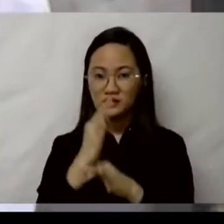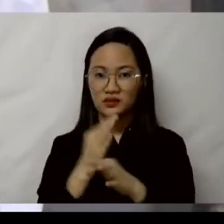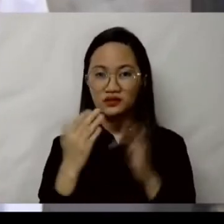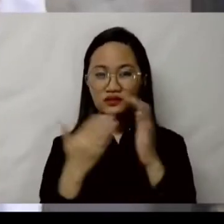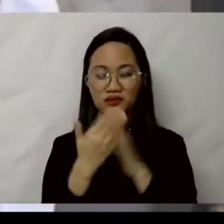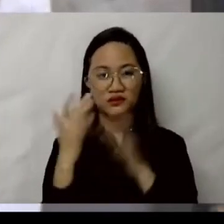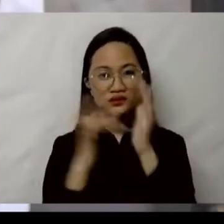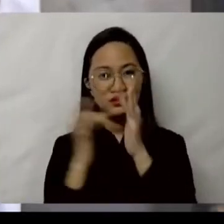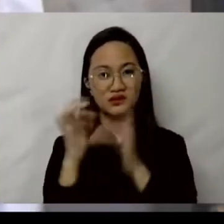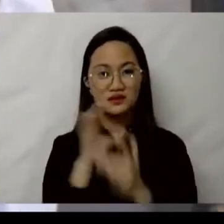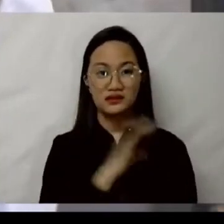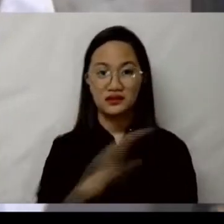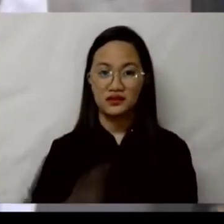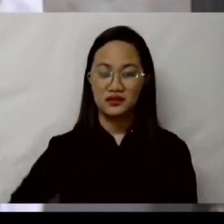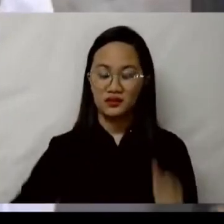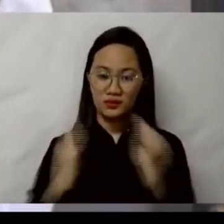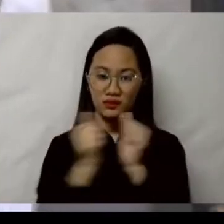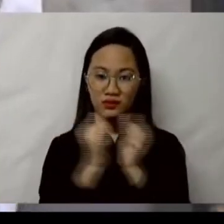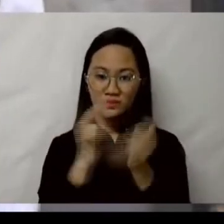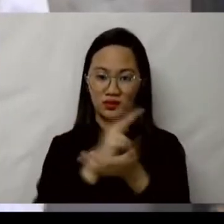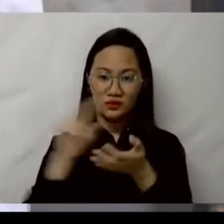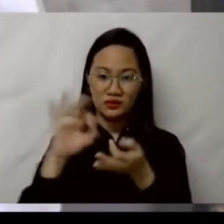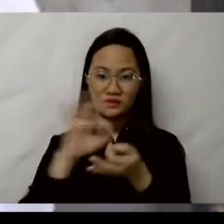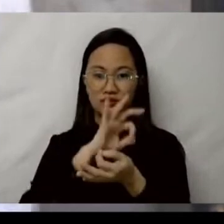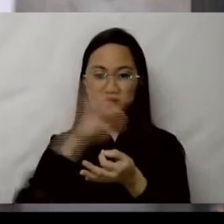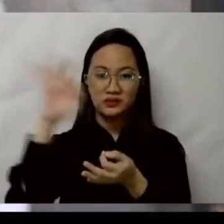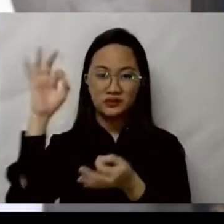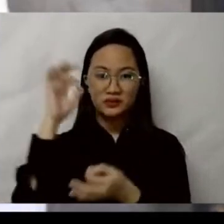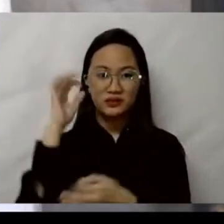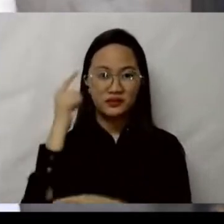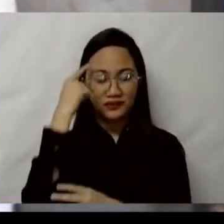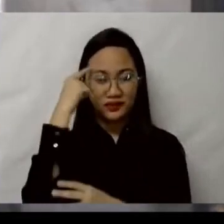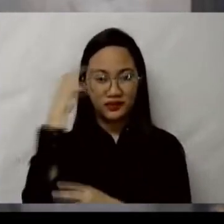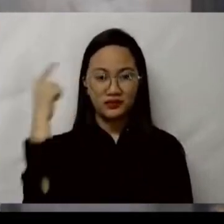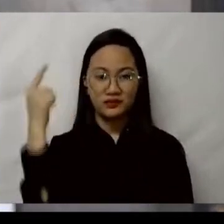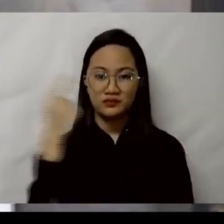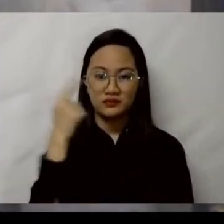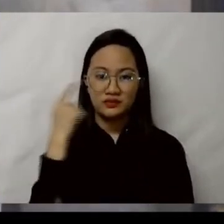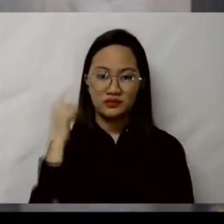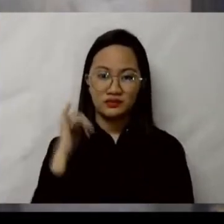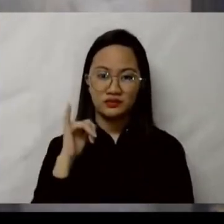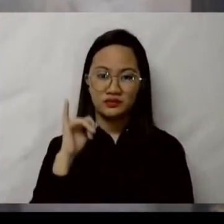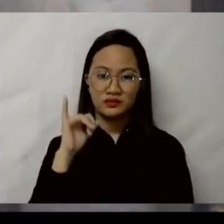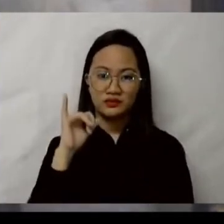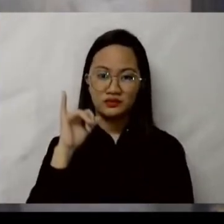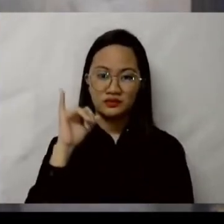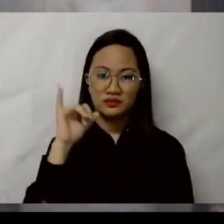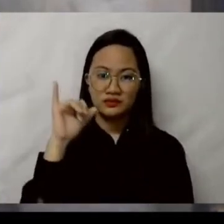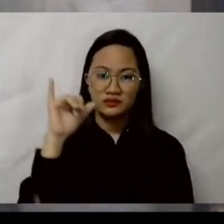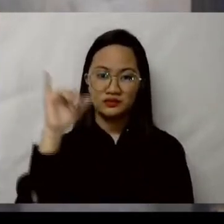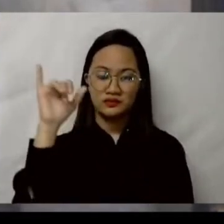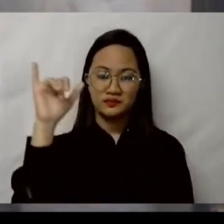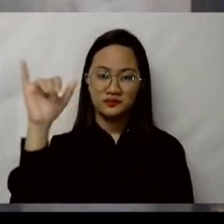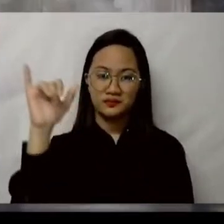Jesucristo kasama ng Espiritu Santo, magpasawalang hanggan.